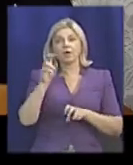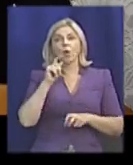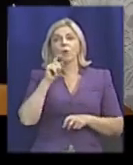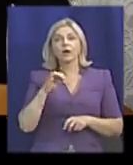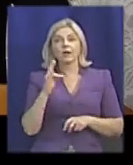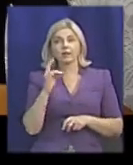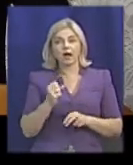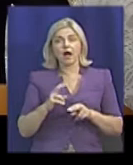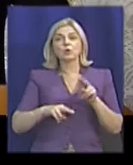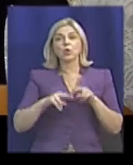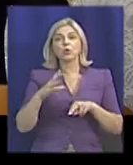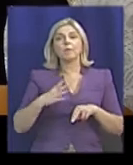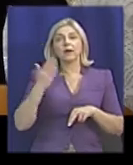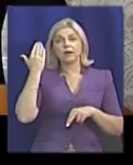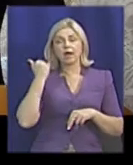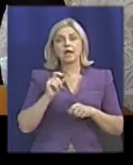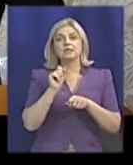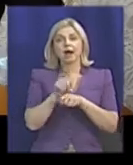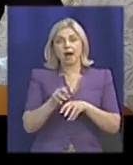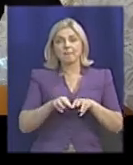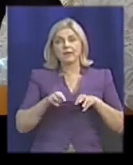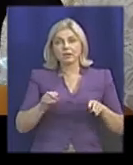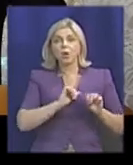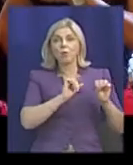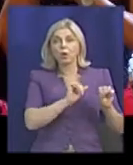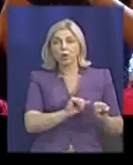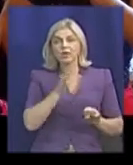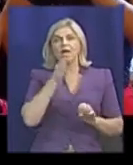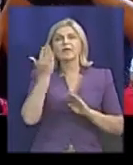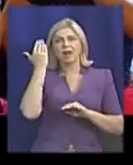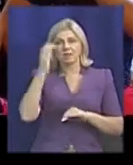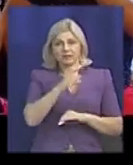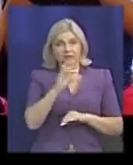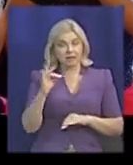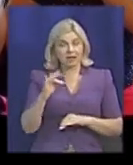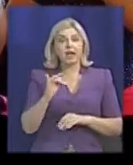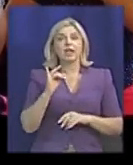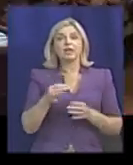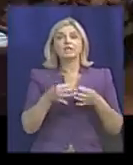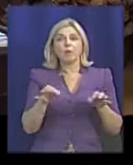був побудований на замовлення Міністерства оборони ще за часів Радянського Союзу. В